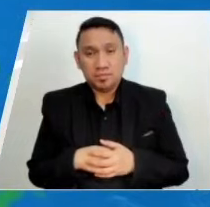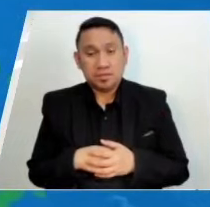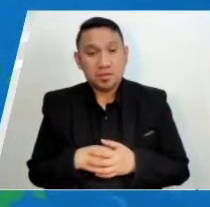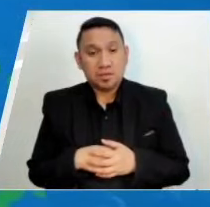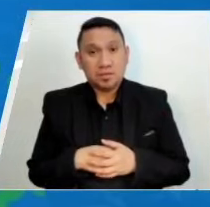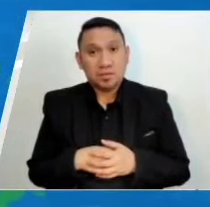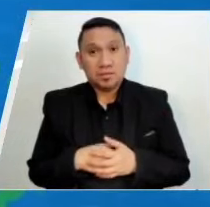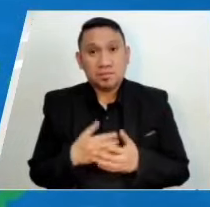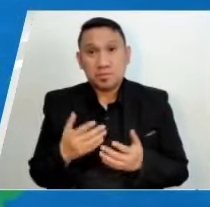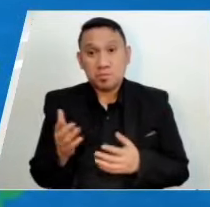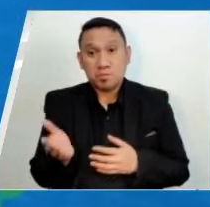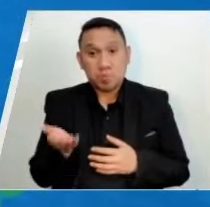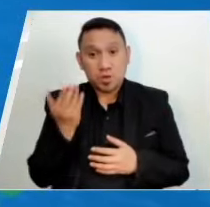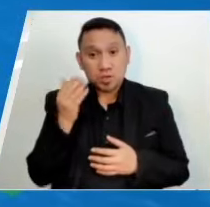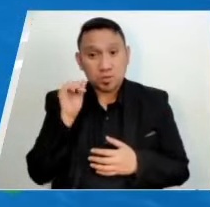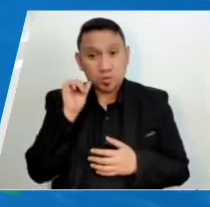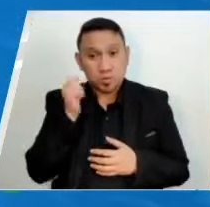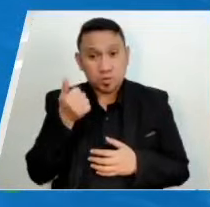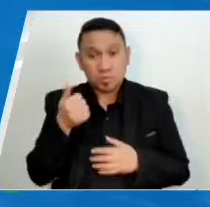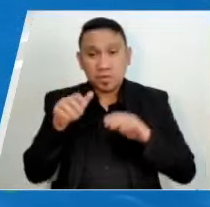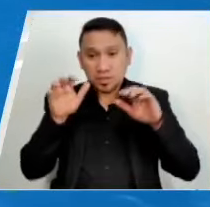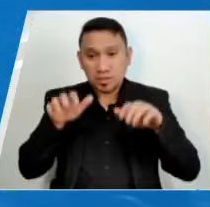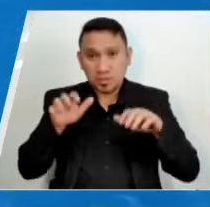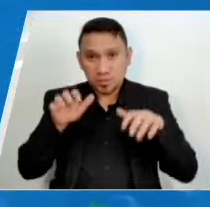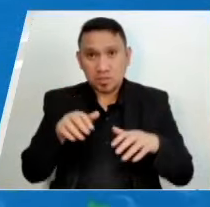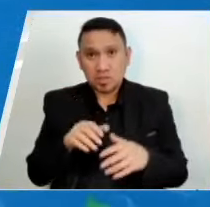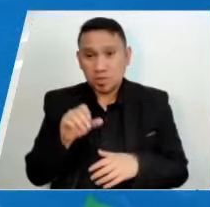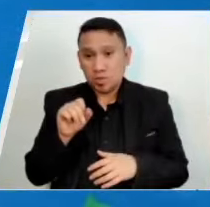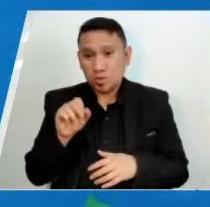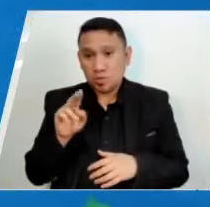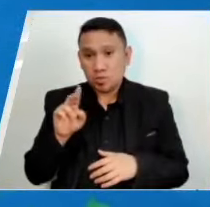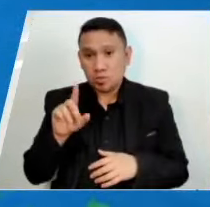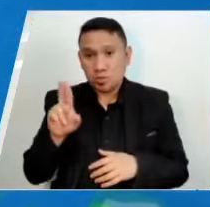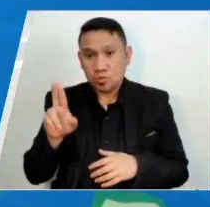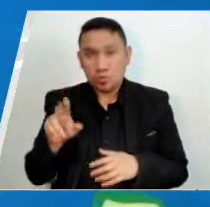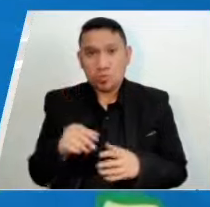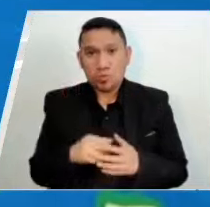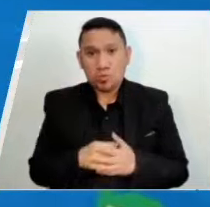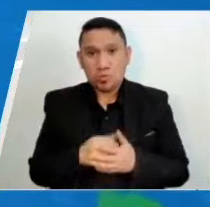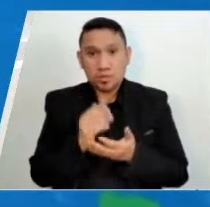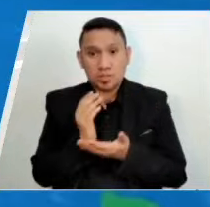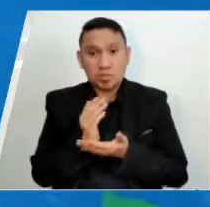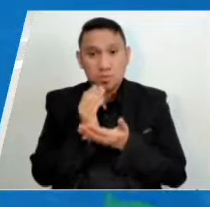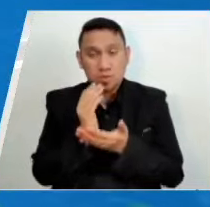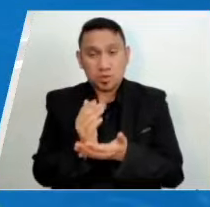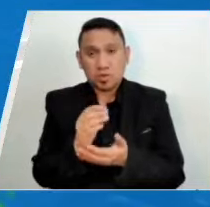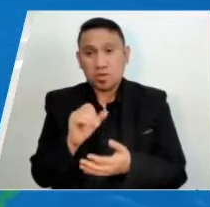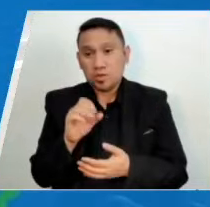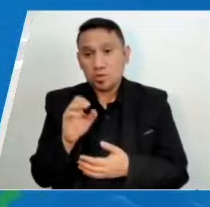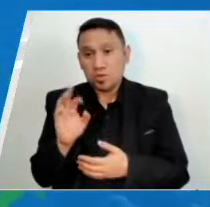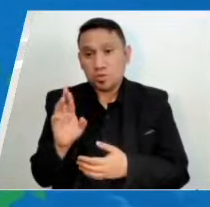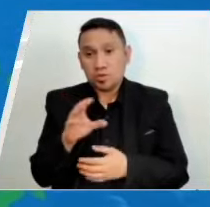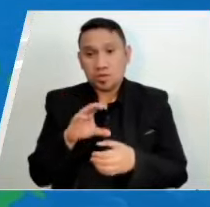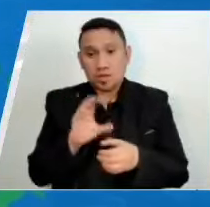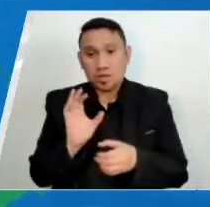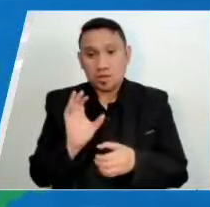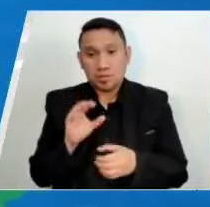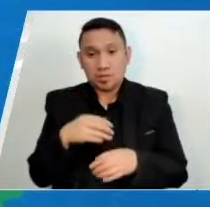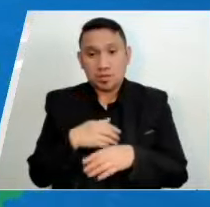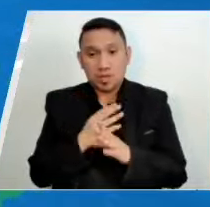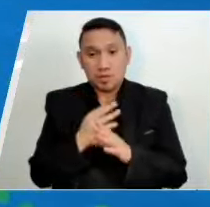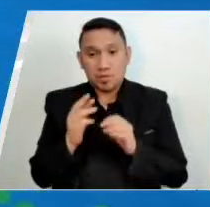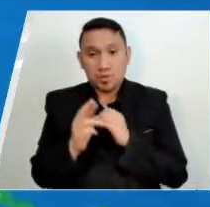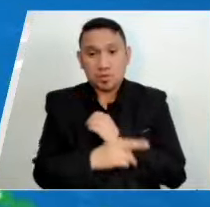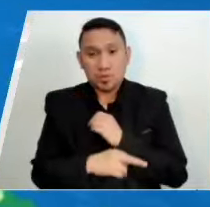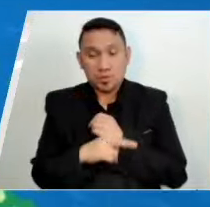umaga bukas may pag-ulan agad sa Sulu archipelago Zamboanga Peninsula socksargen Caraga Davao Region at Negros